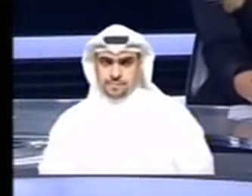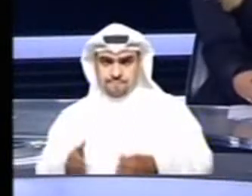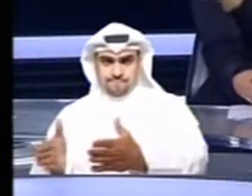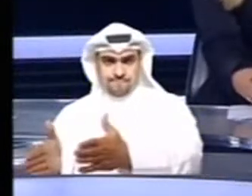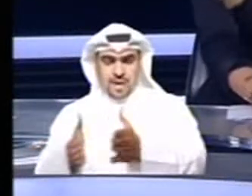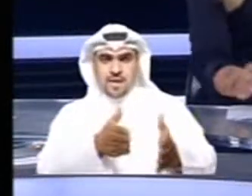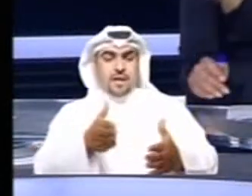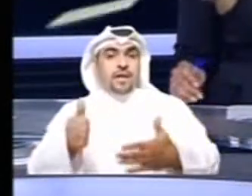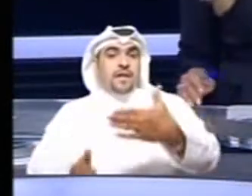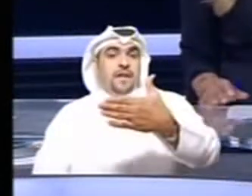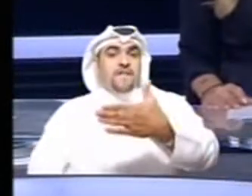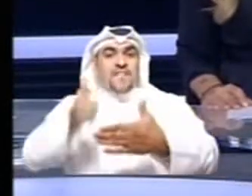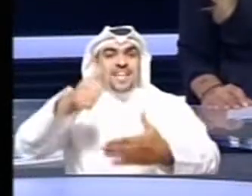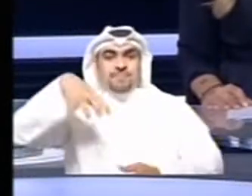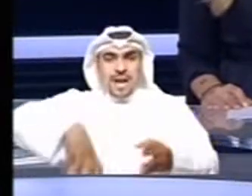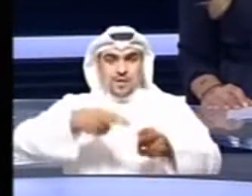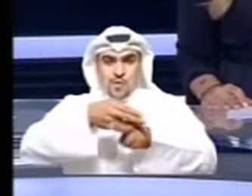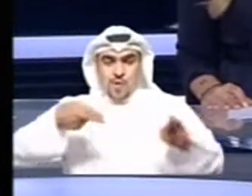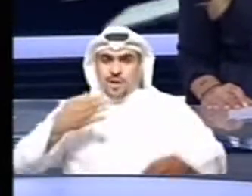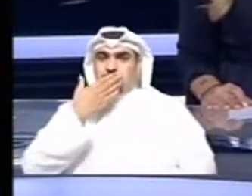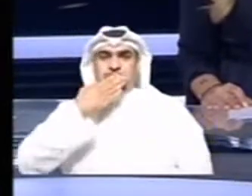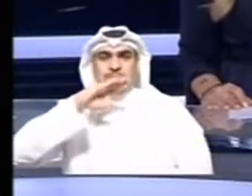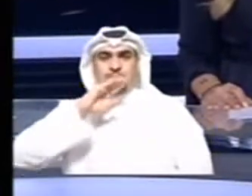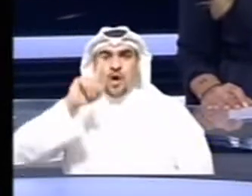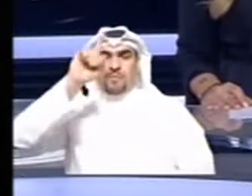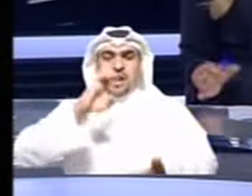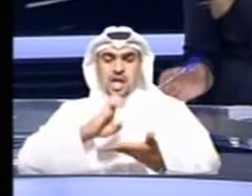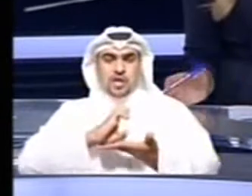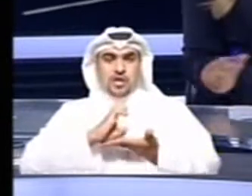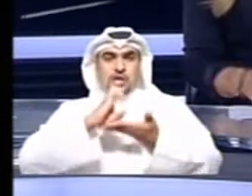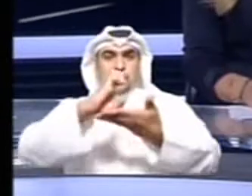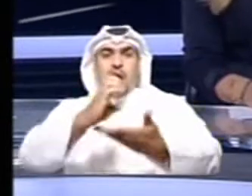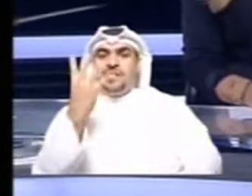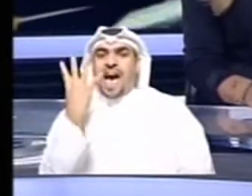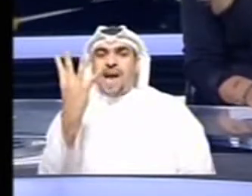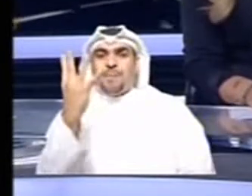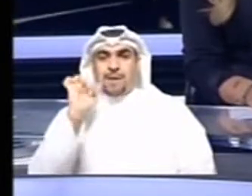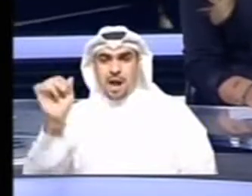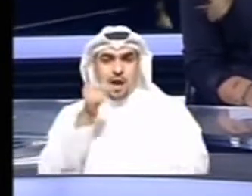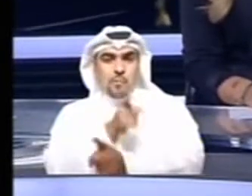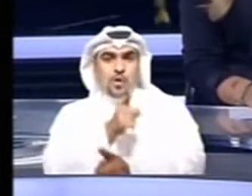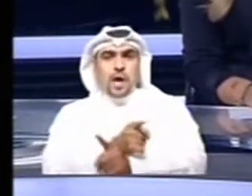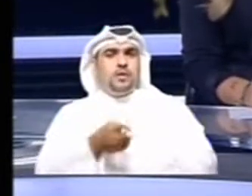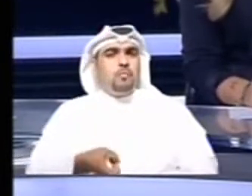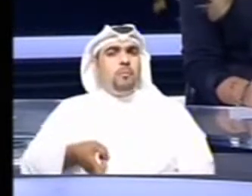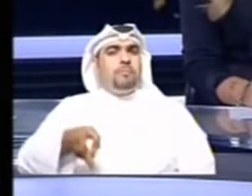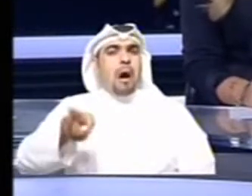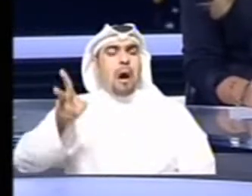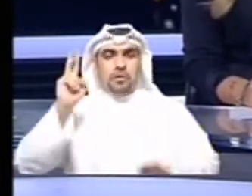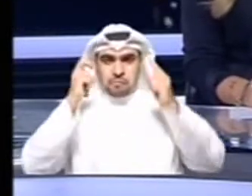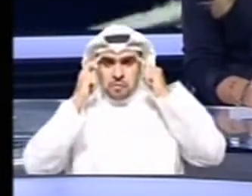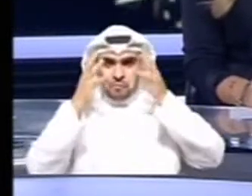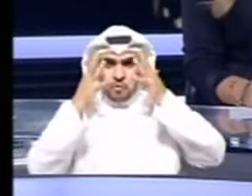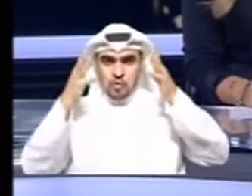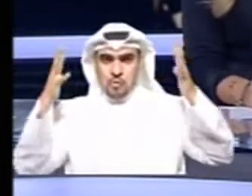حصدت دولة الكويت 4 جوائز في فئة المعلمين والطلبة المتميزين بالأداء التعليمي، والتي تقدمها مؤسسة حمدان